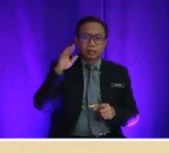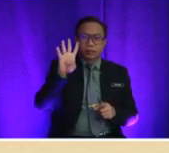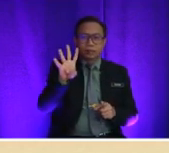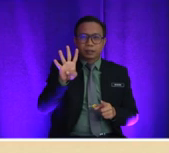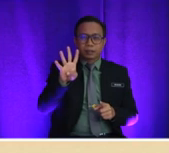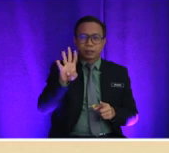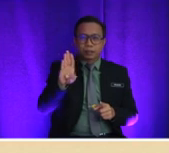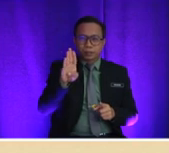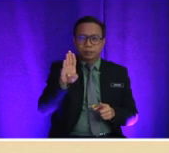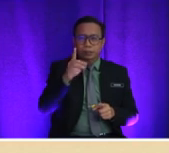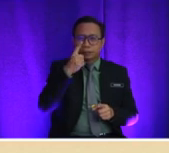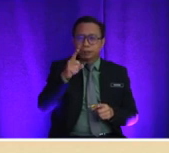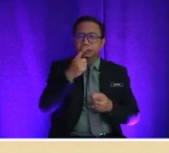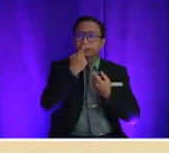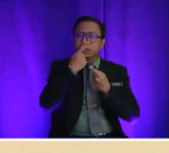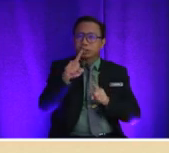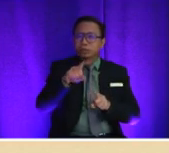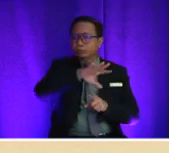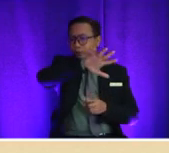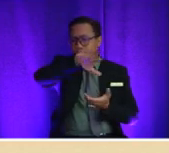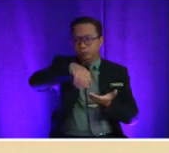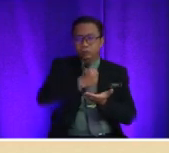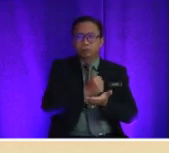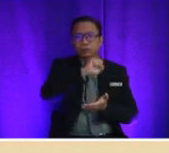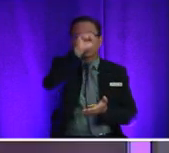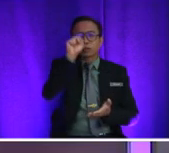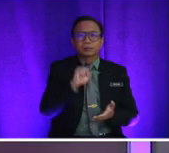dijawab Hah Di Jawa semua sekali soalnya